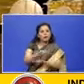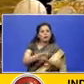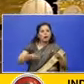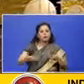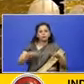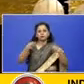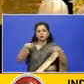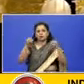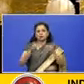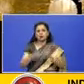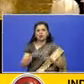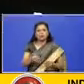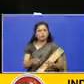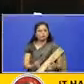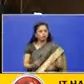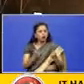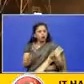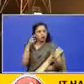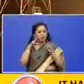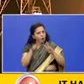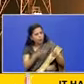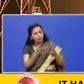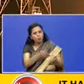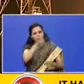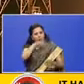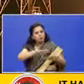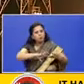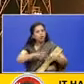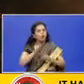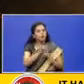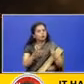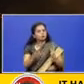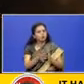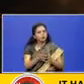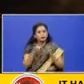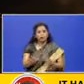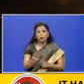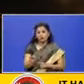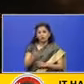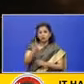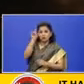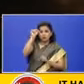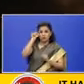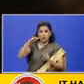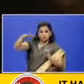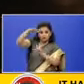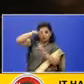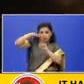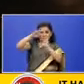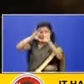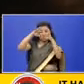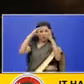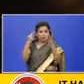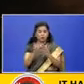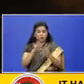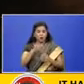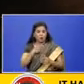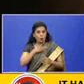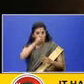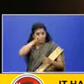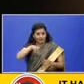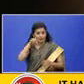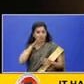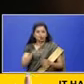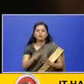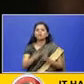मजबूत प्लेयर बनकर उभरा है। इससे अंतरिक्ष के क्षेत्र में भारत के लिए अवसरों के नए